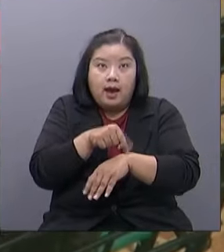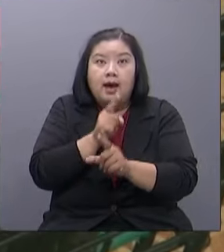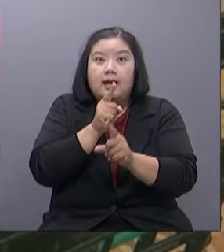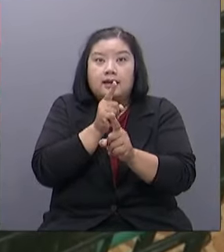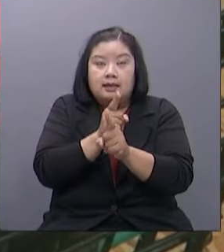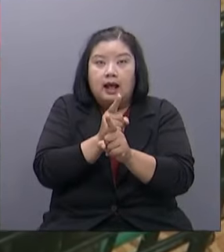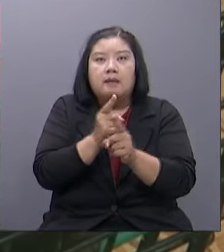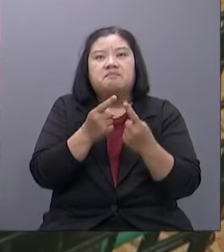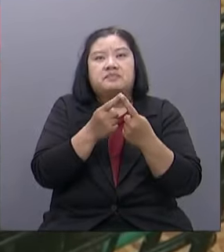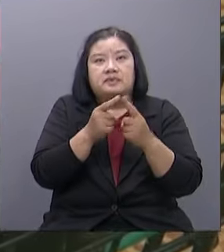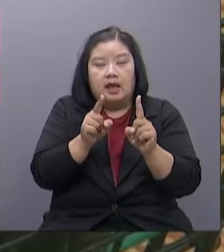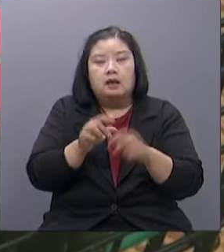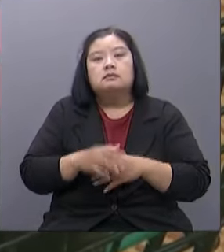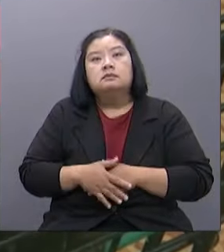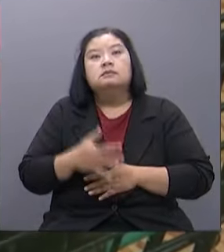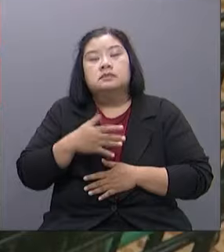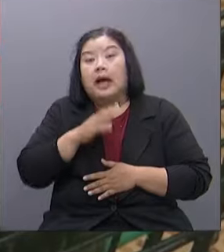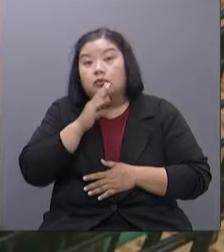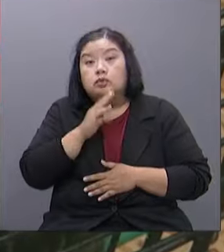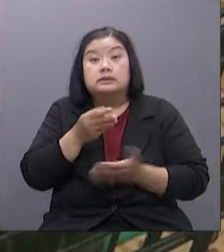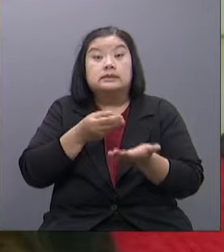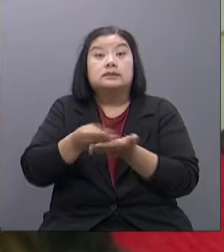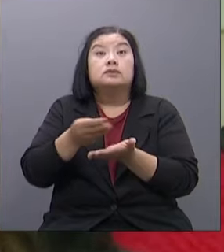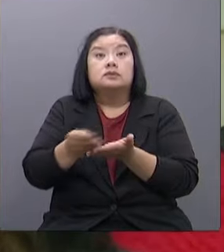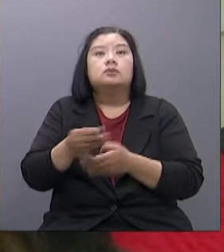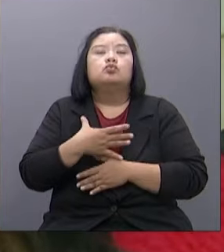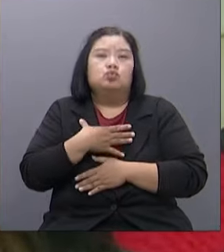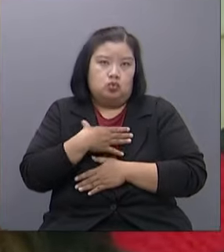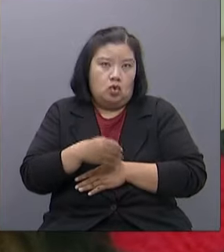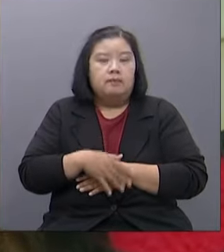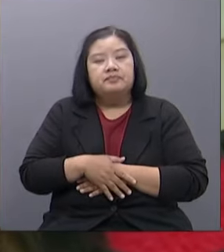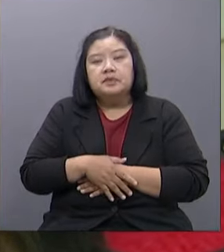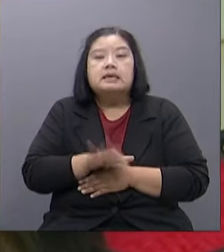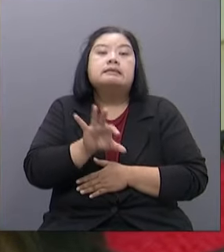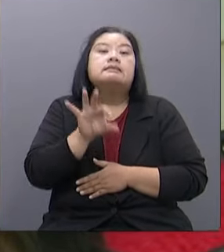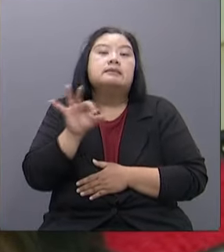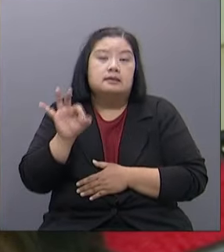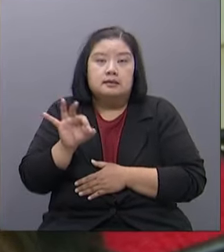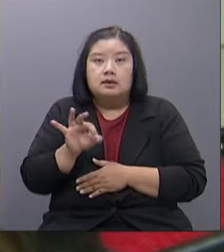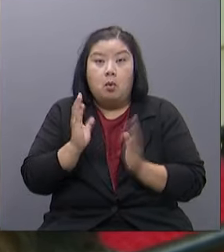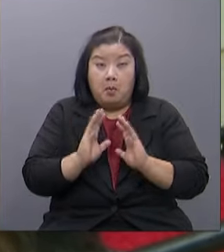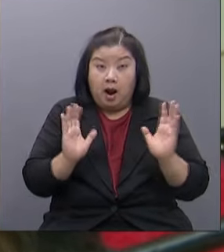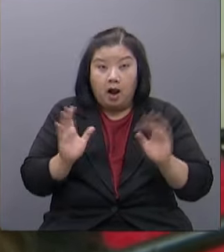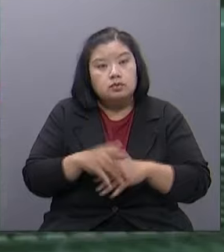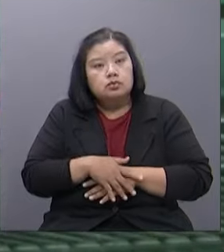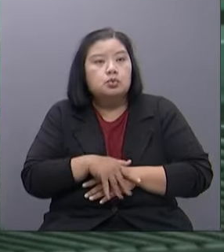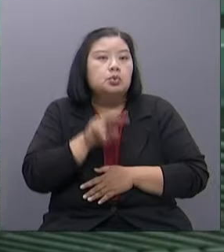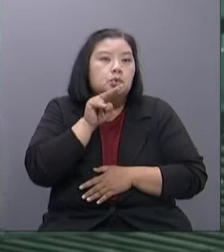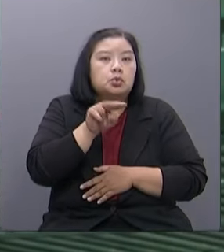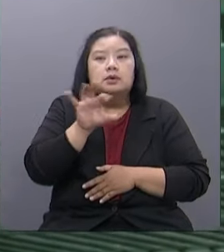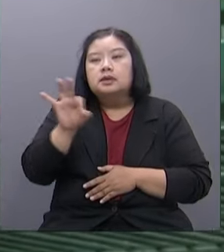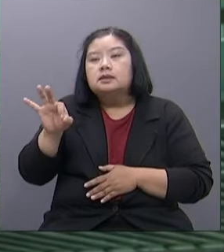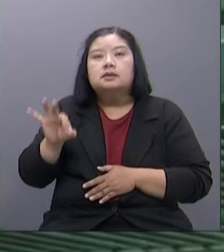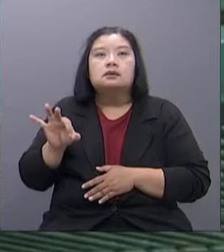ว่าคนซื้อเนี่ยชอบเลือกมากเยอะๆค่ะเพราะฉะนั้นเนี่ยเวลาเราเข้าไปในร้านค้าใดๆก็